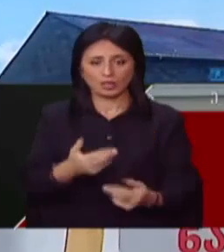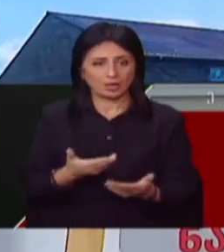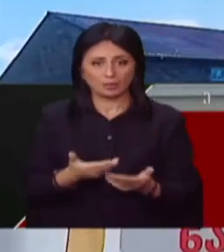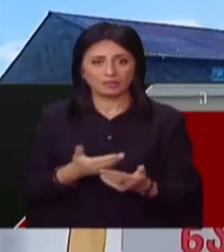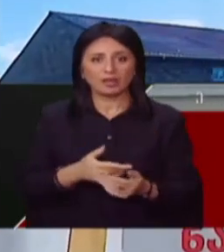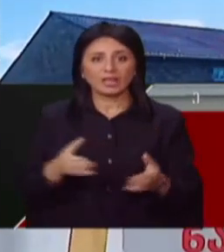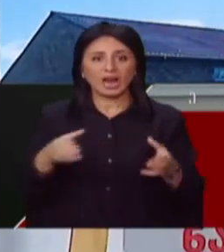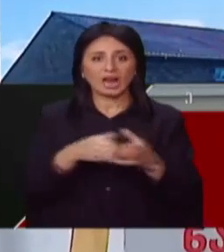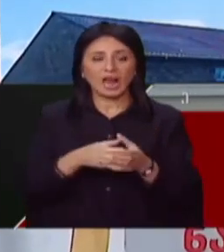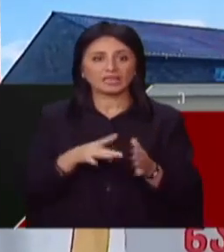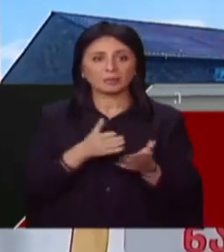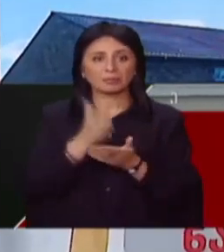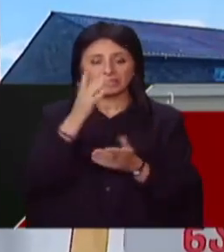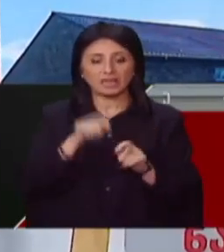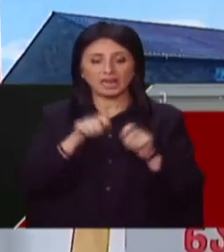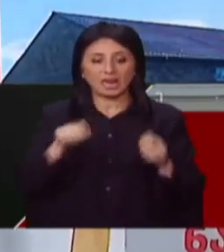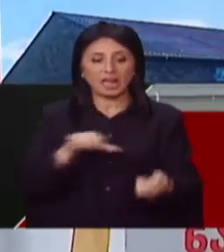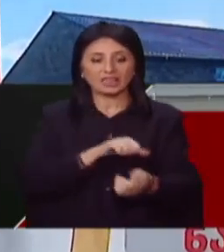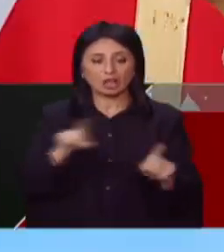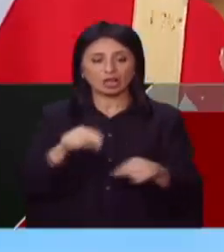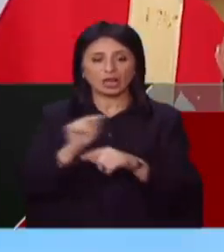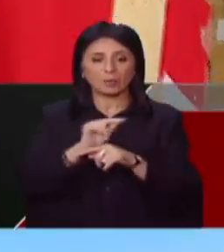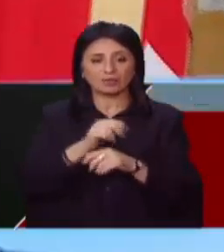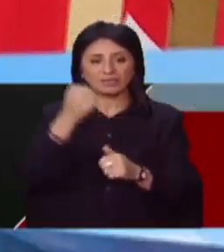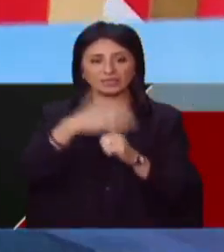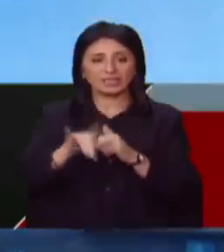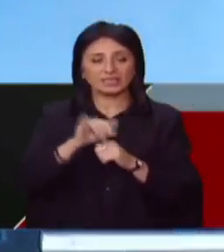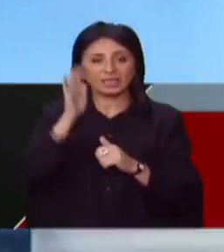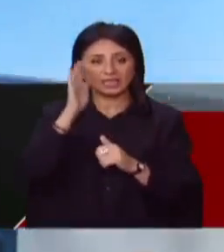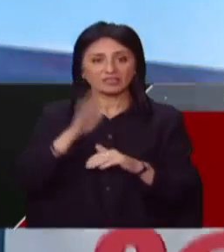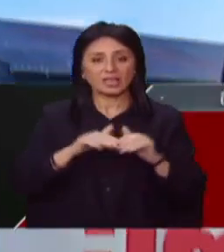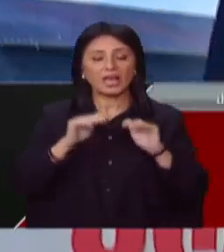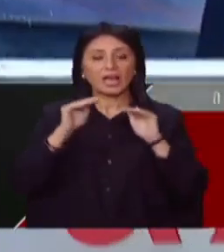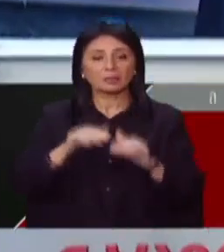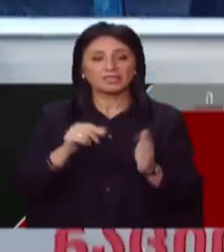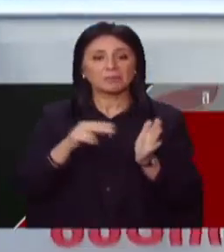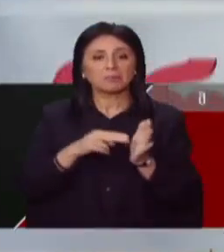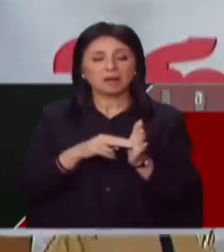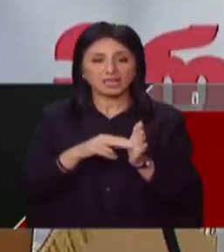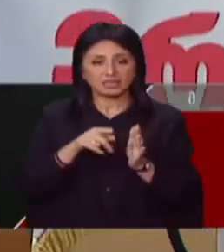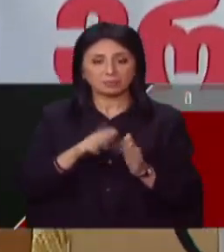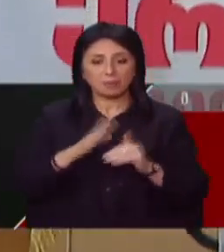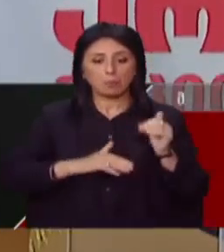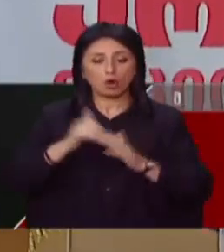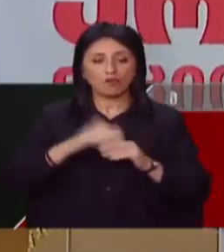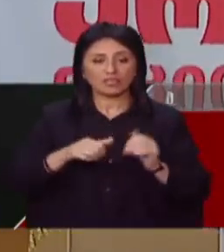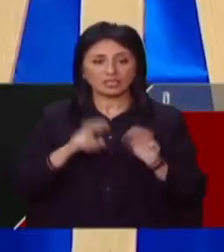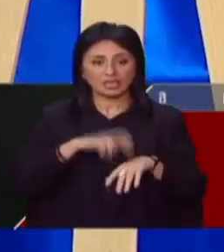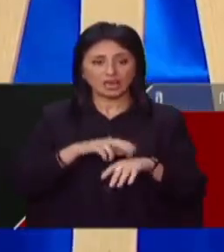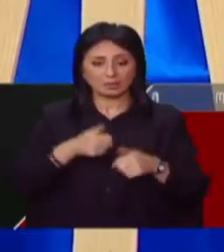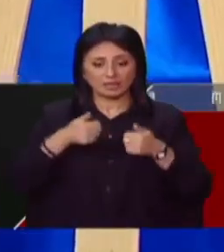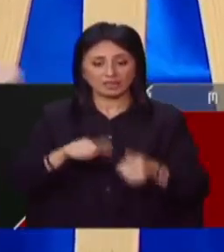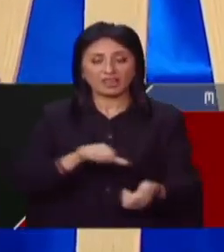ყურადღებას. გაერთიანების მიზანია გაიხსნას ნარკორეაბილიტაციის ცენტრები, სადაც იქნება ხელმისაწვდომი ფასები და პროფესიონალები